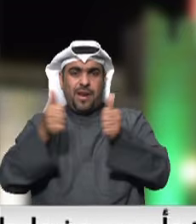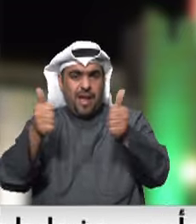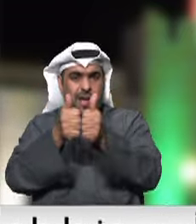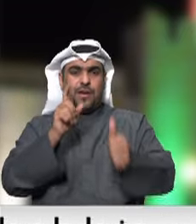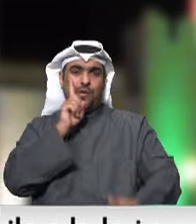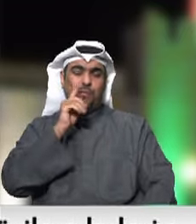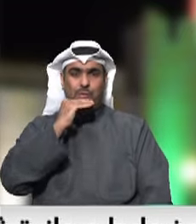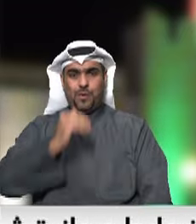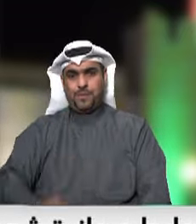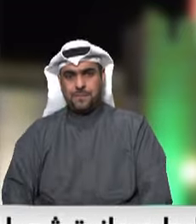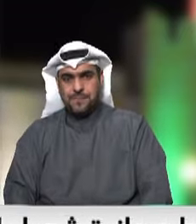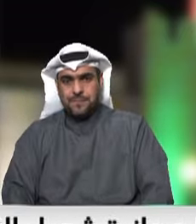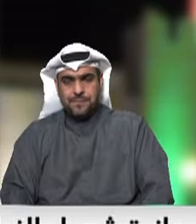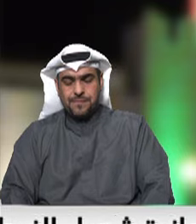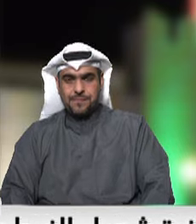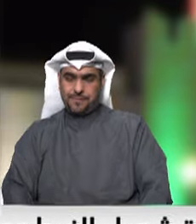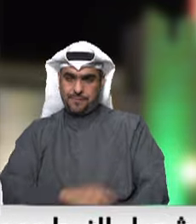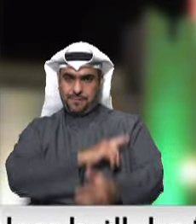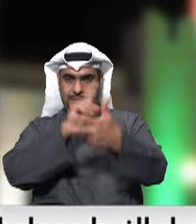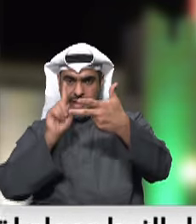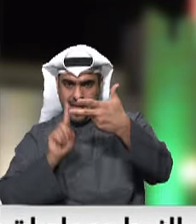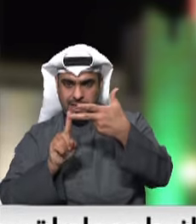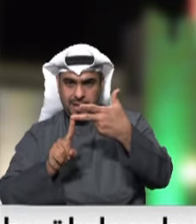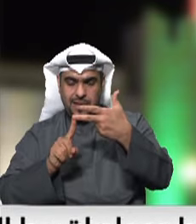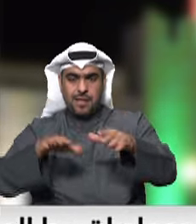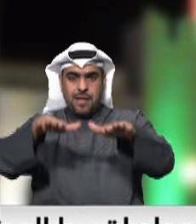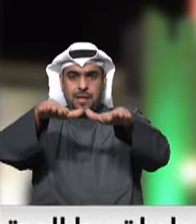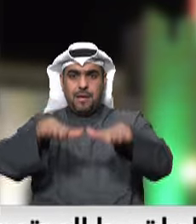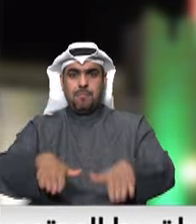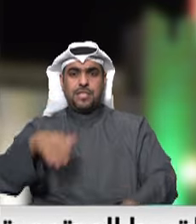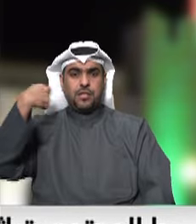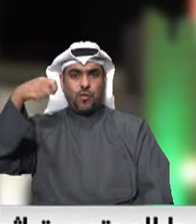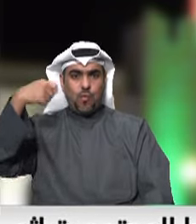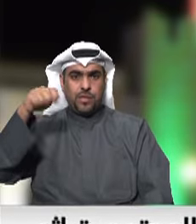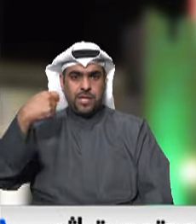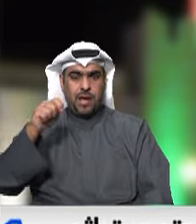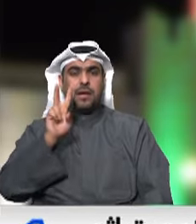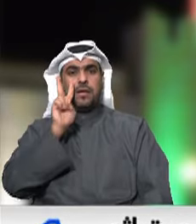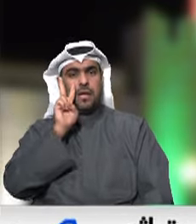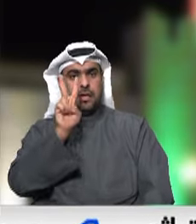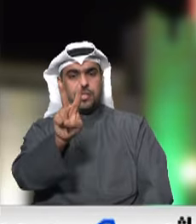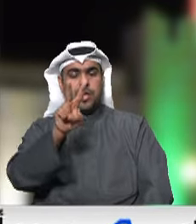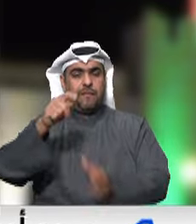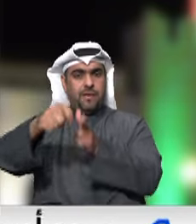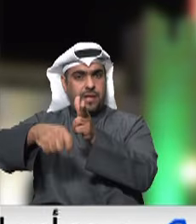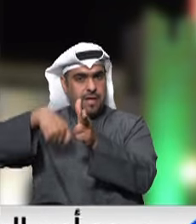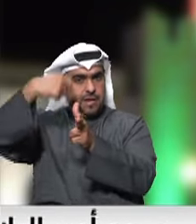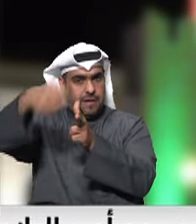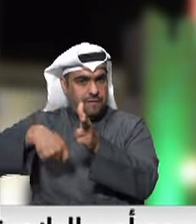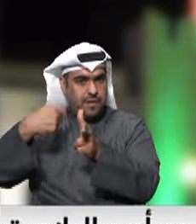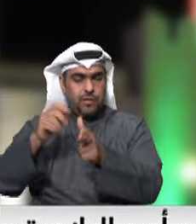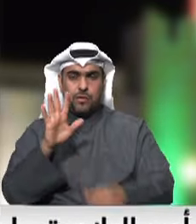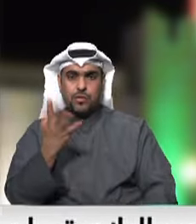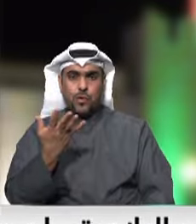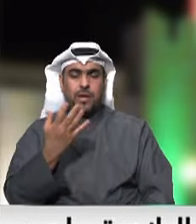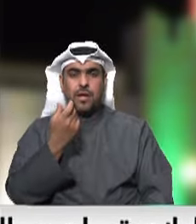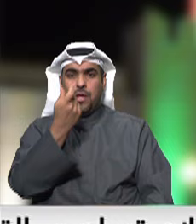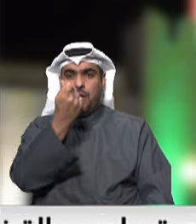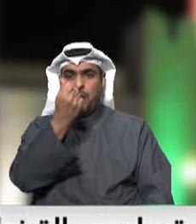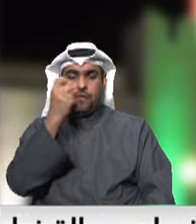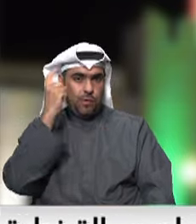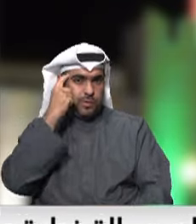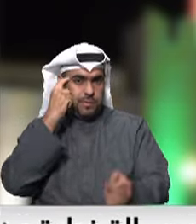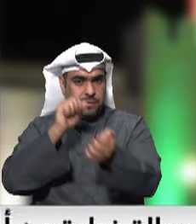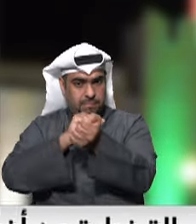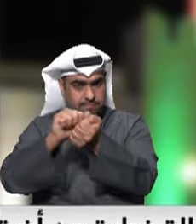همومهم ثم اطلع مجلس الوزراء الى العرض المرئي المقدم من اللجنه الوطنيه لمكافحه وغسل الاموال